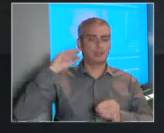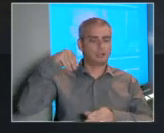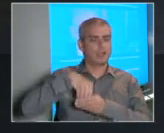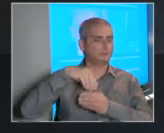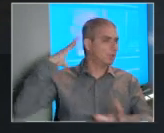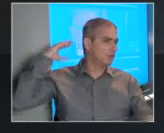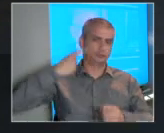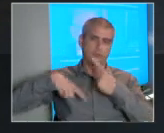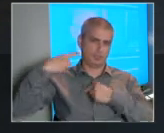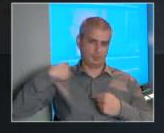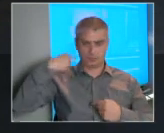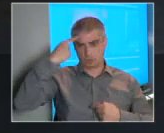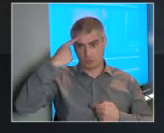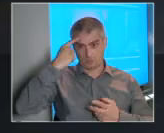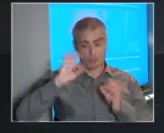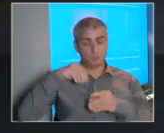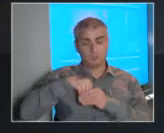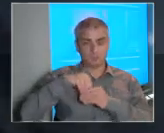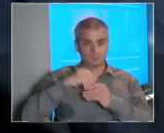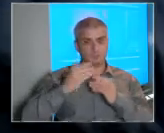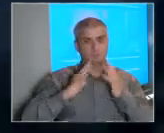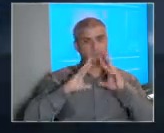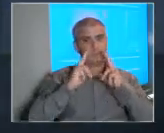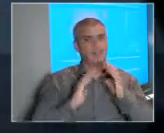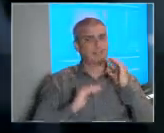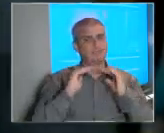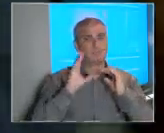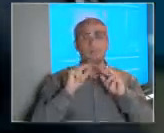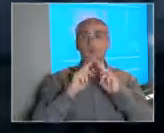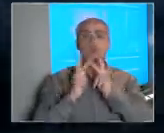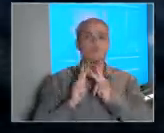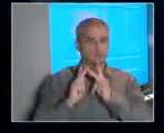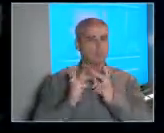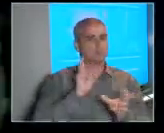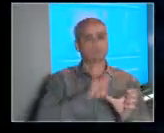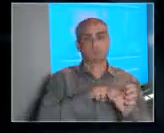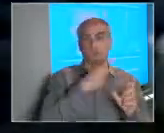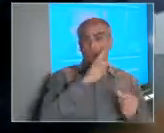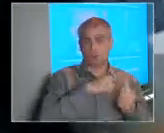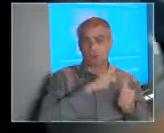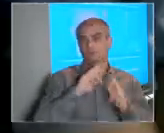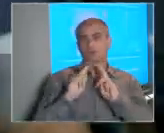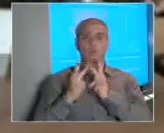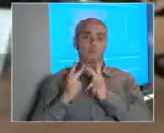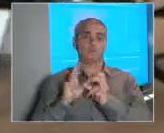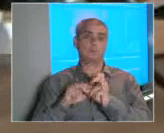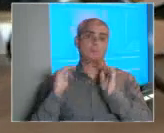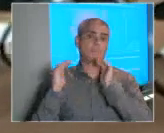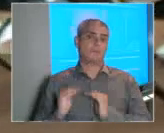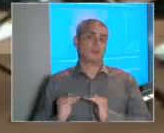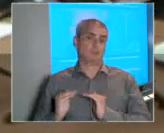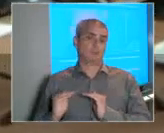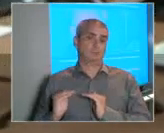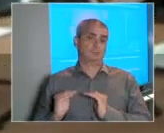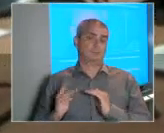שנים. לאורך שנים אנחנו יודעים שדפוסי הצבעה מתאזנים, אבל יש לנו קבוצות שמשתתפות יותר, ויש לנו קבוצות שמשתתפות